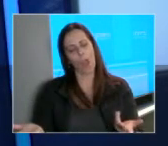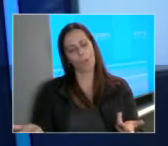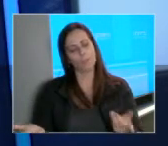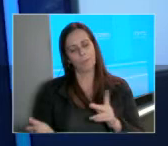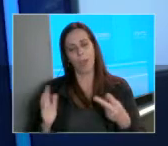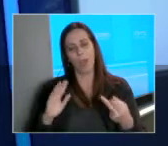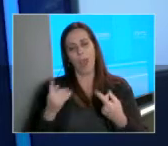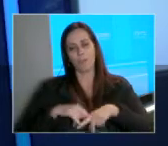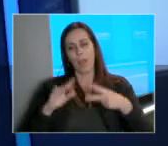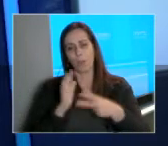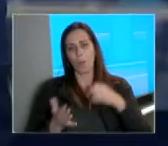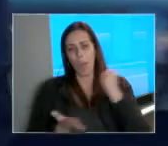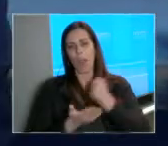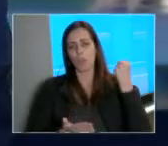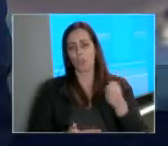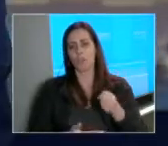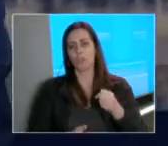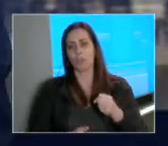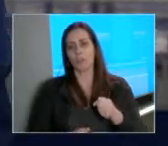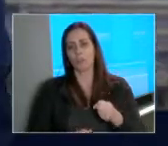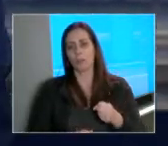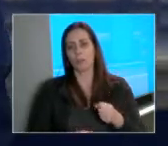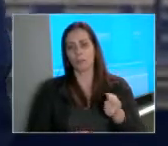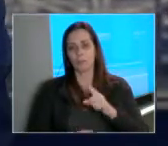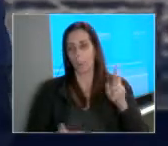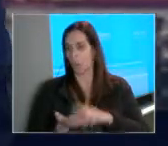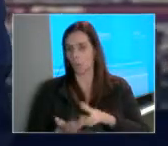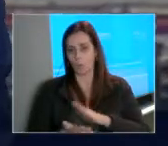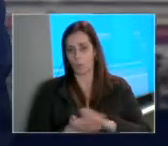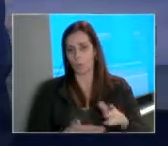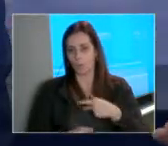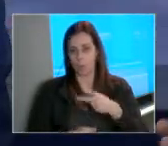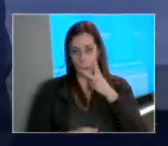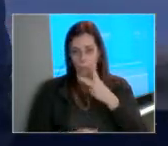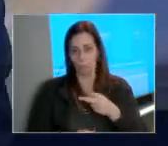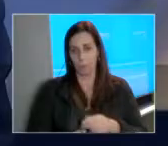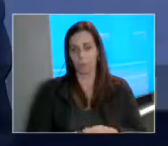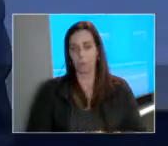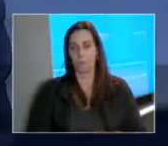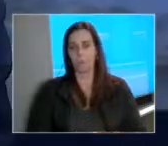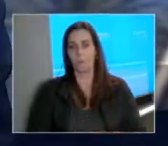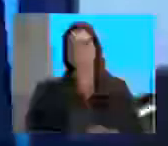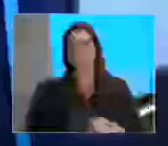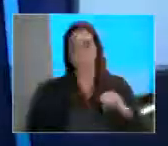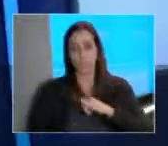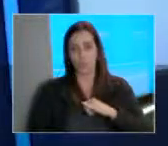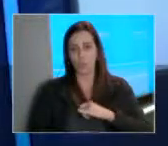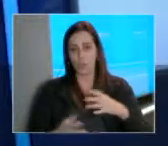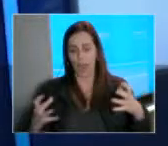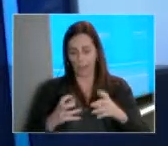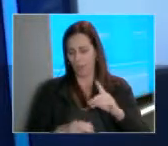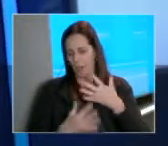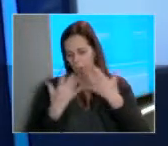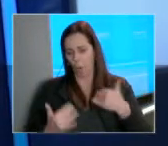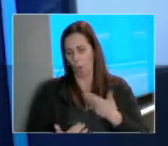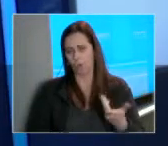הוותל מאשר בכל זאת. זאת אומרת, זה... יאשר. שנייה, אני רוצה... זה לא נכון פשוט, אנחנו רואים שזה... אני רוצה להגיד לכם משהו, תראו. האינטרס של קסם אנרגיה ברור